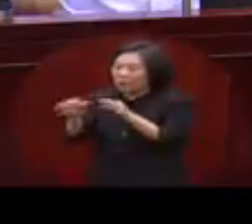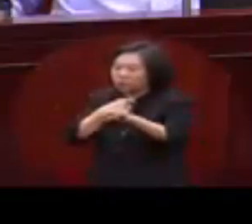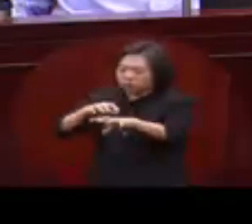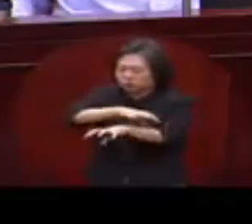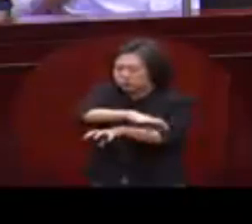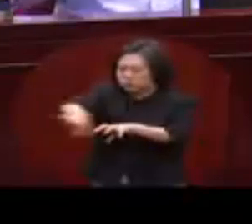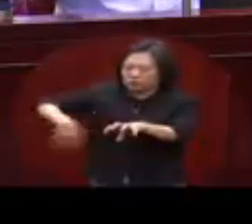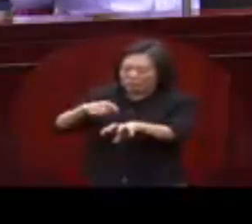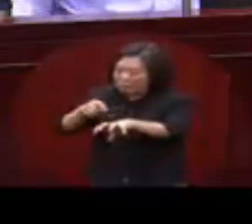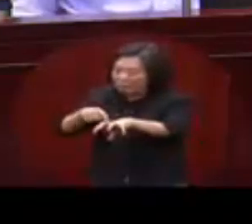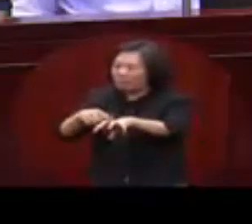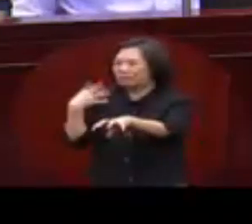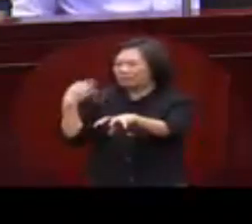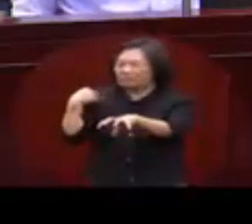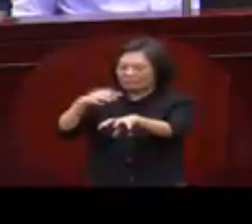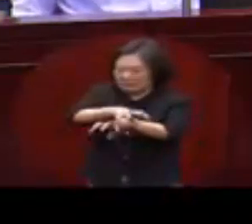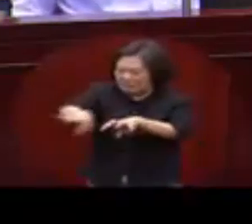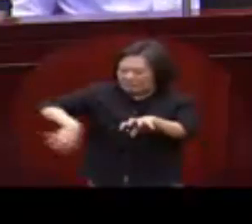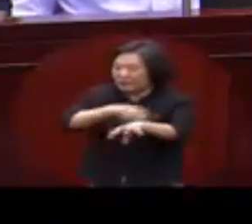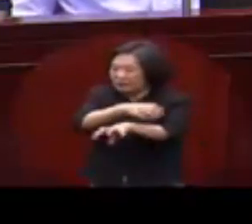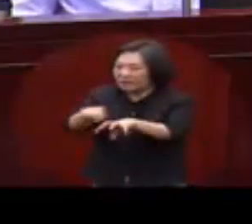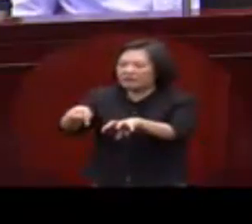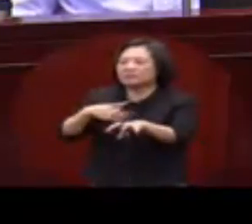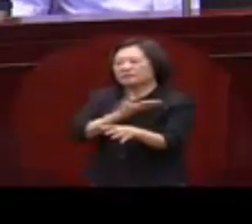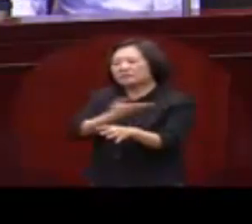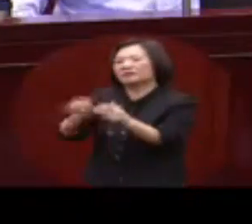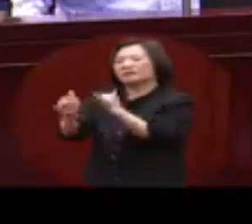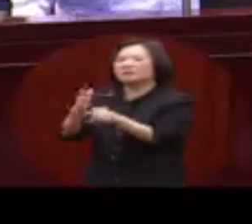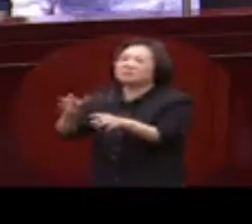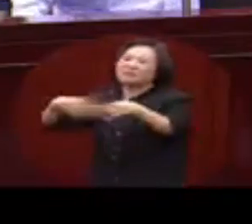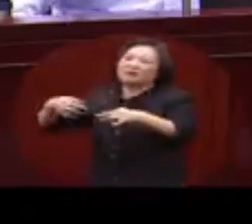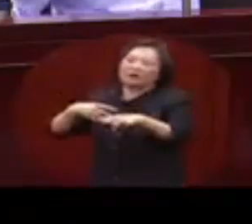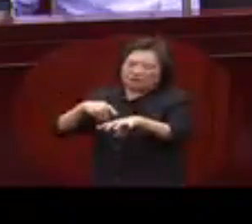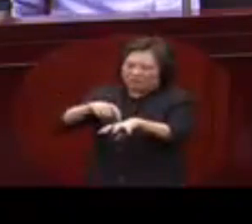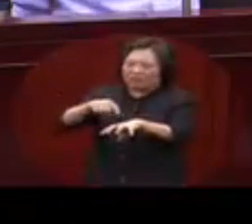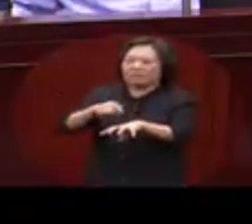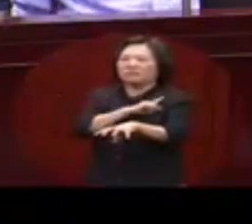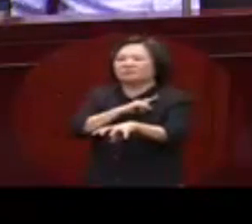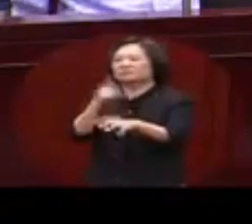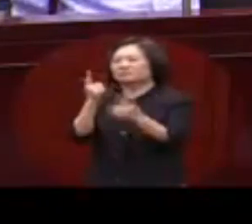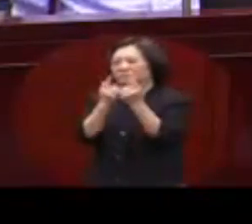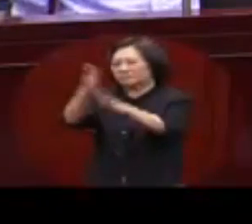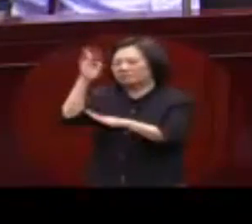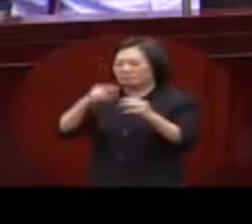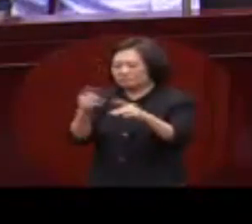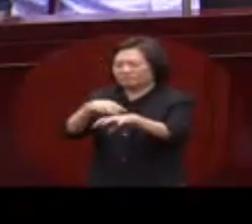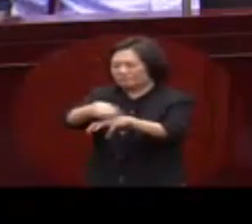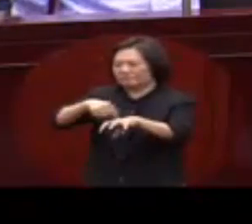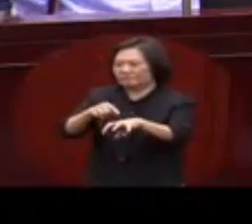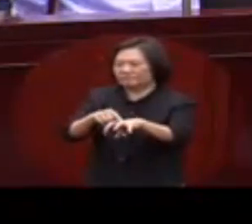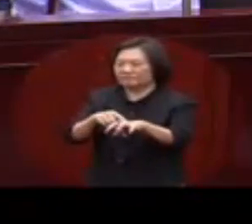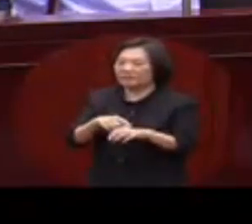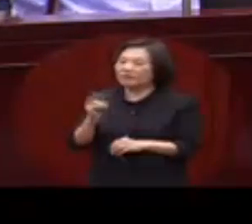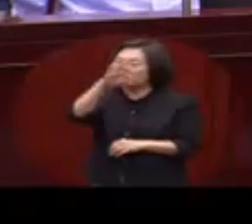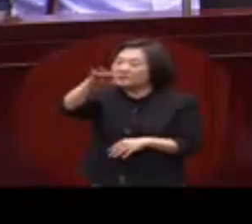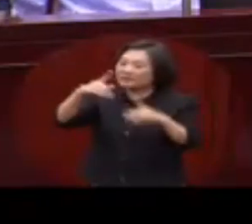我意思就是说哈，让老百姓赚钱，你不要政府想要赚钱。所以整个那个孟家哈，从孟家公园啊、龙山寺的那个